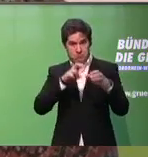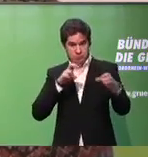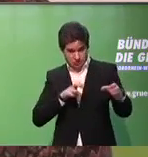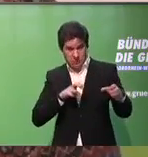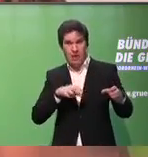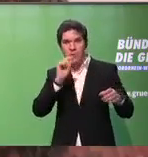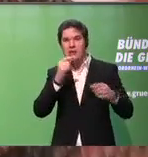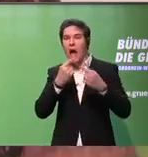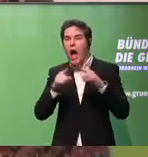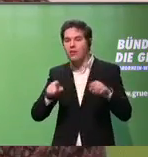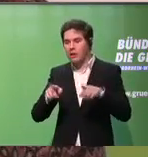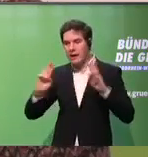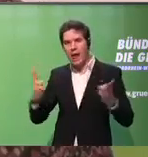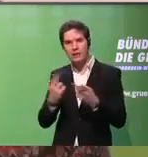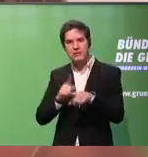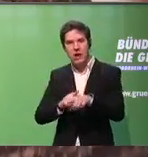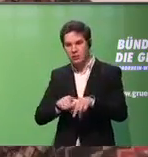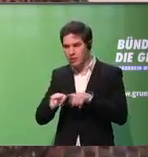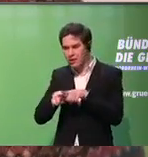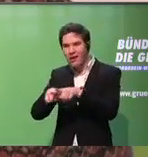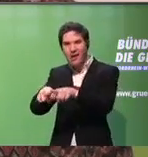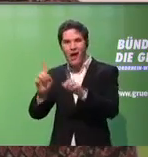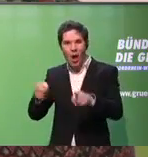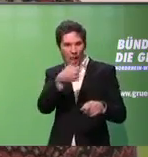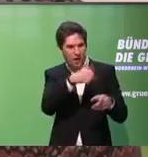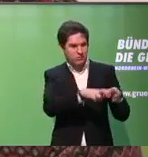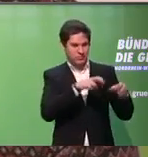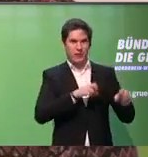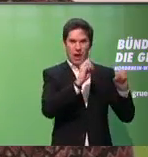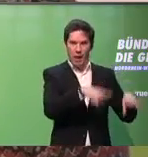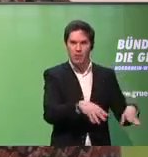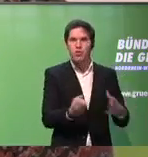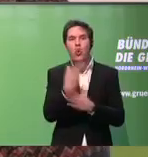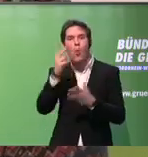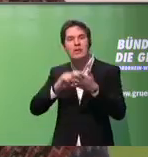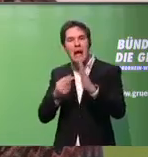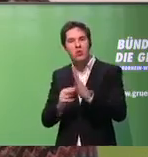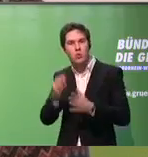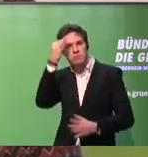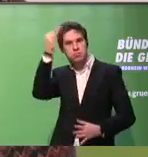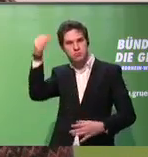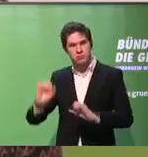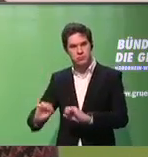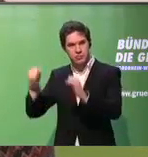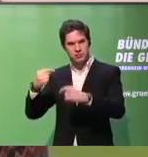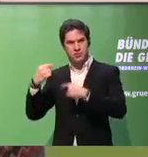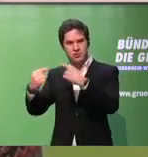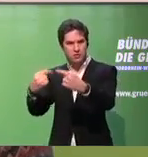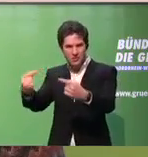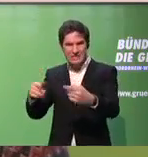in neue Technologien, in Innovation. Diese Idee muss eine zentrale Idee des